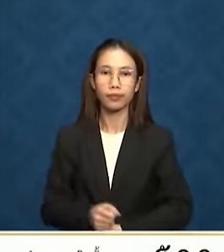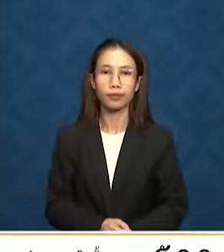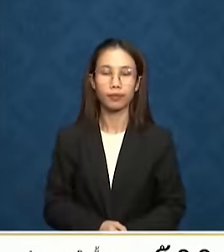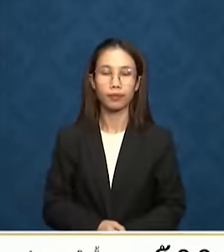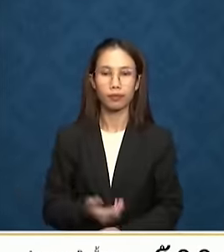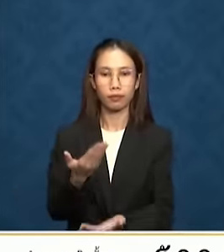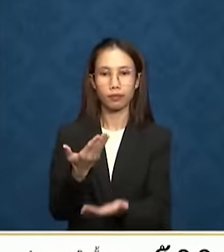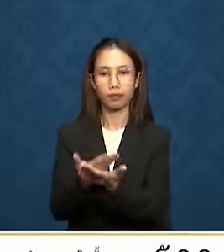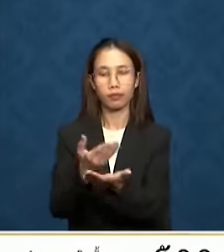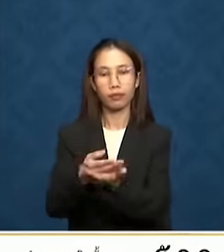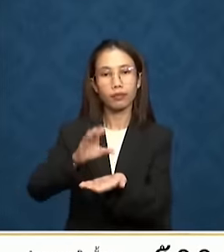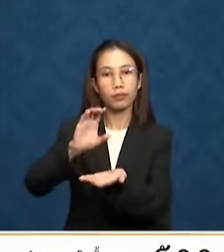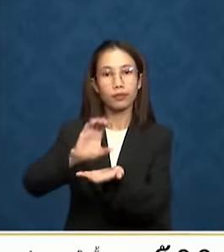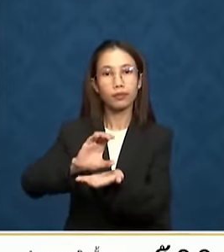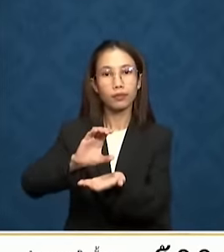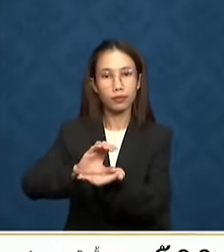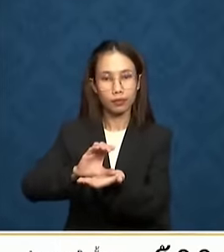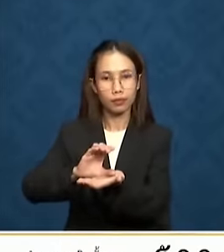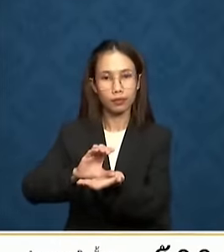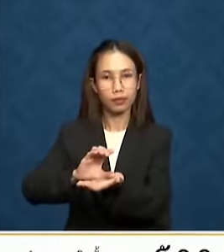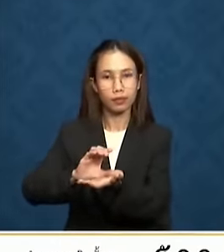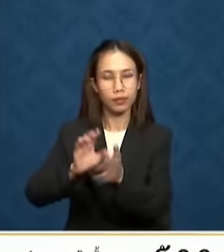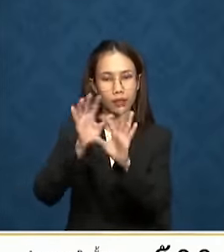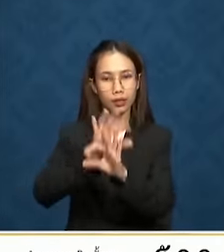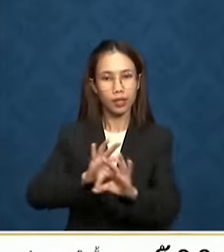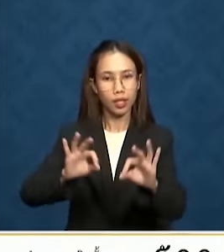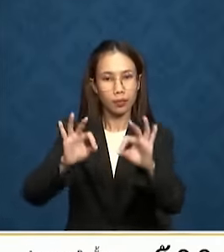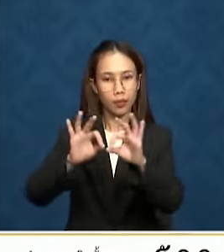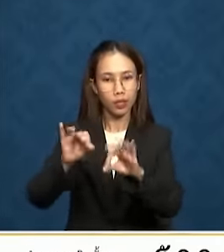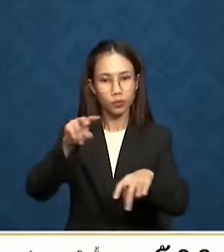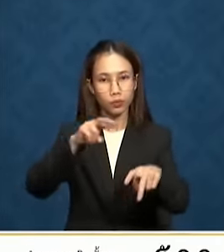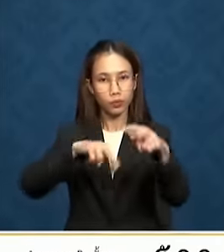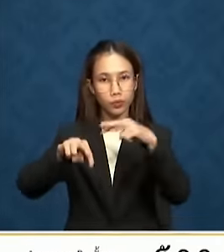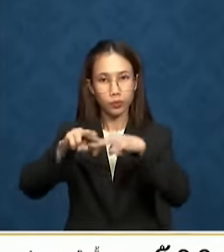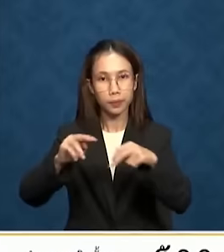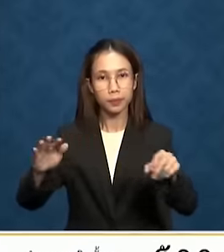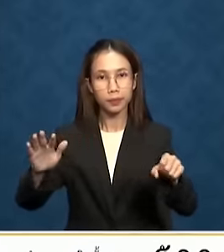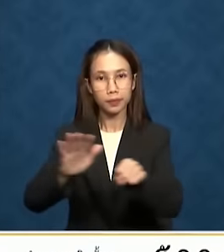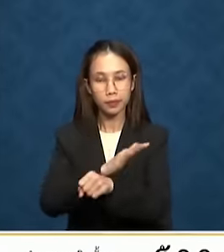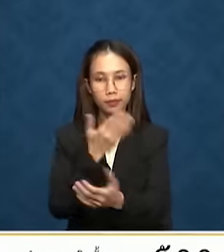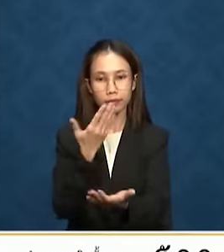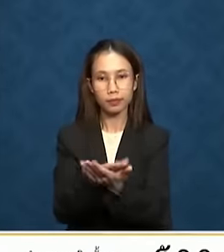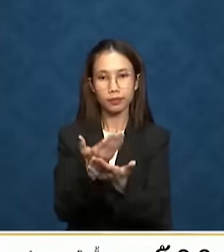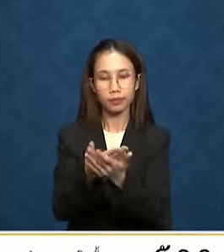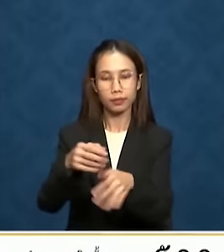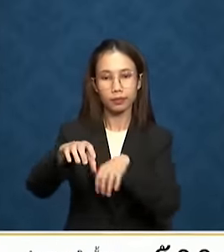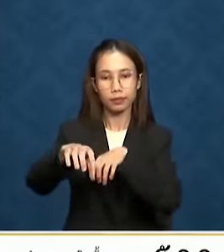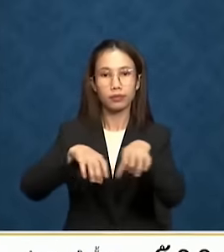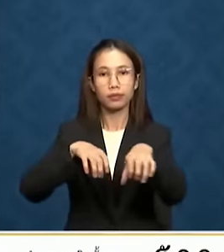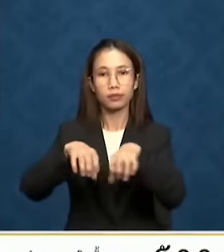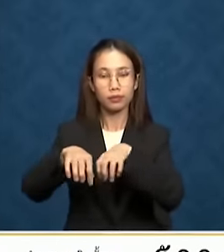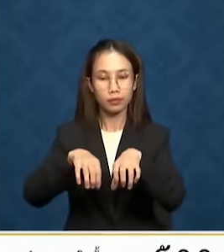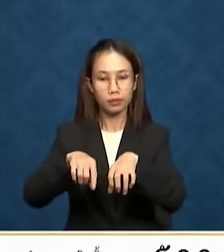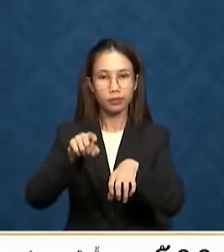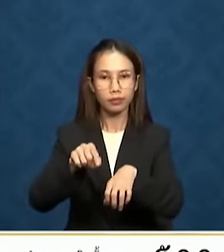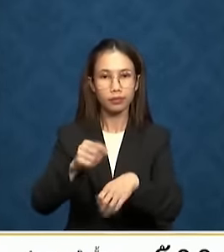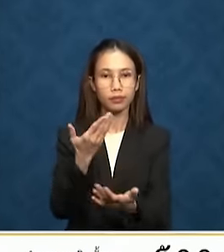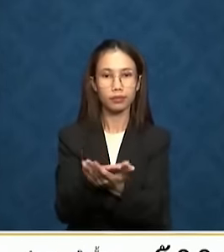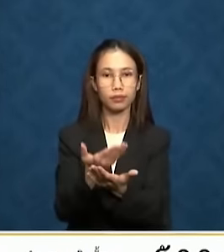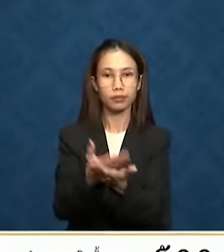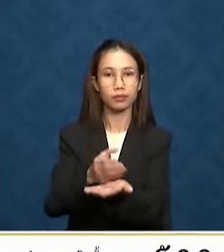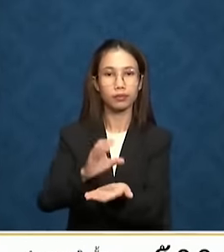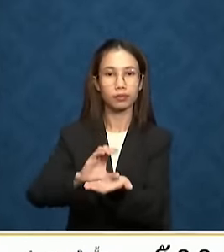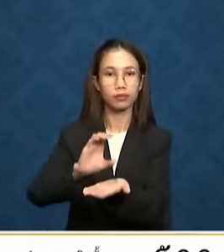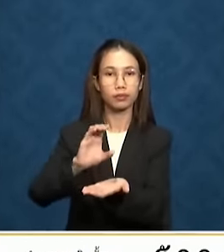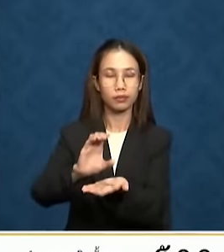งบประมาณที่รอบคอบงบประมาณที่มีการบริหารความเสี่ยงและงบประมาณที่